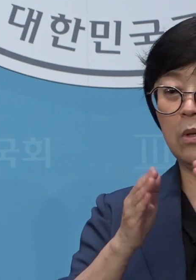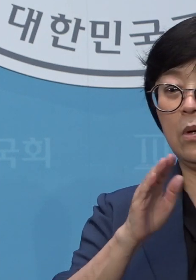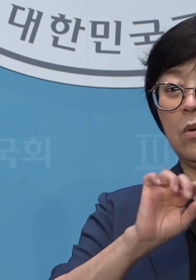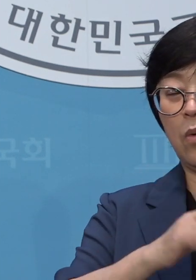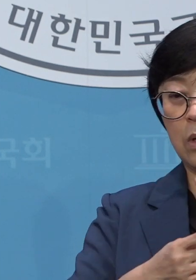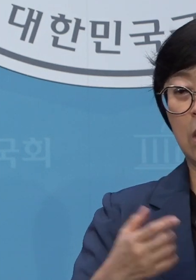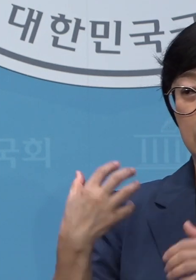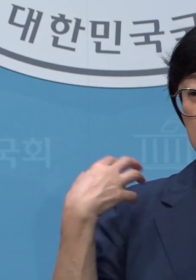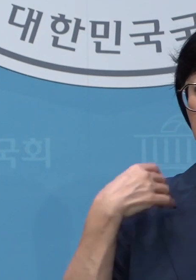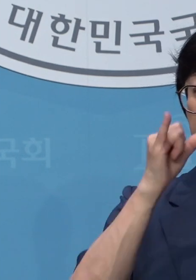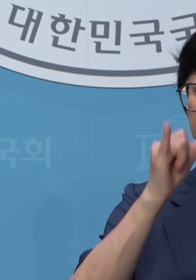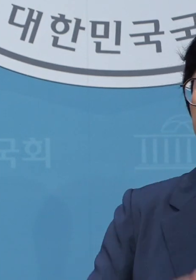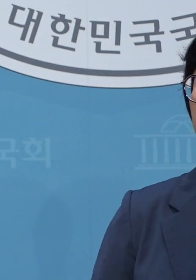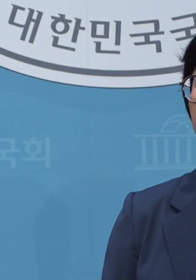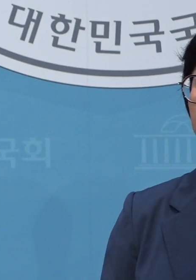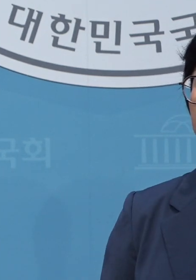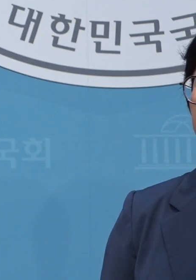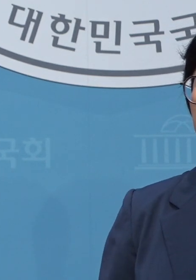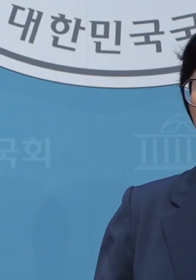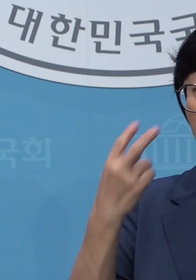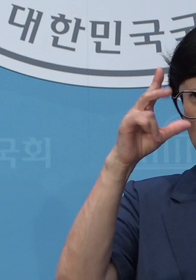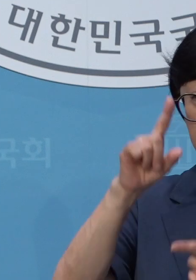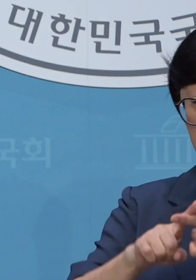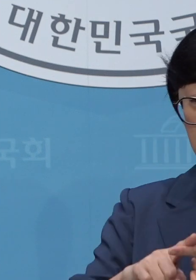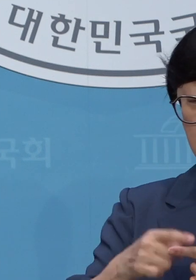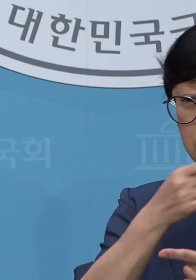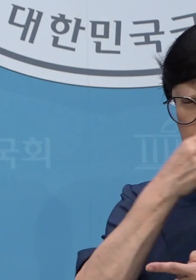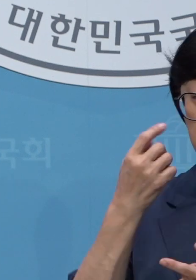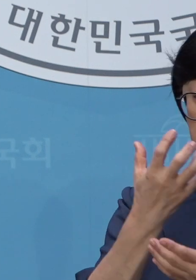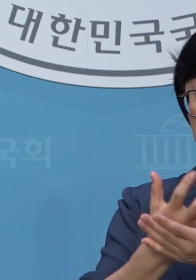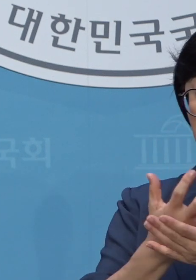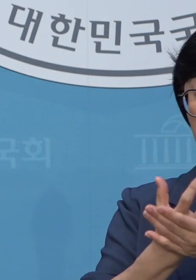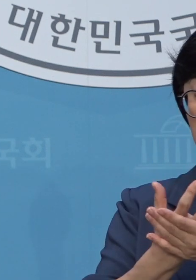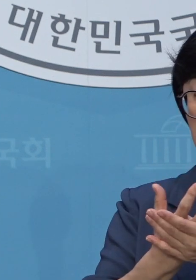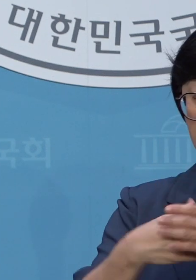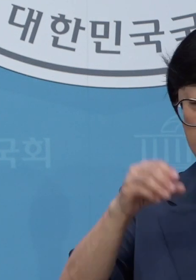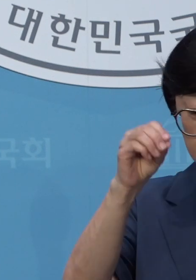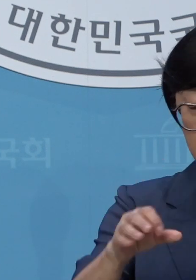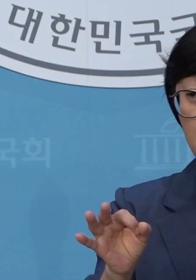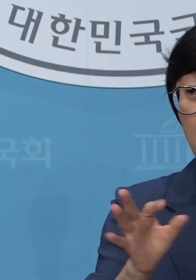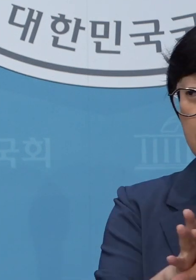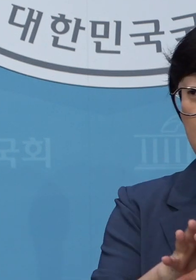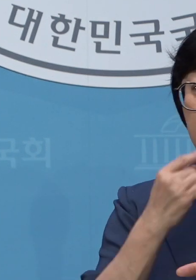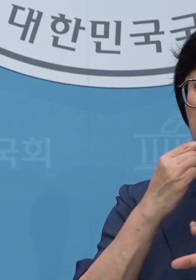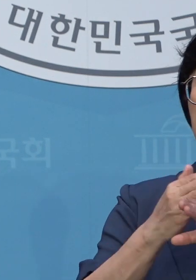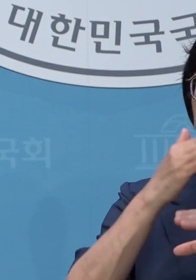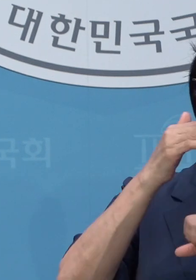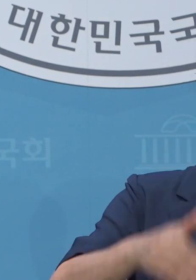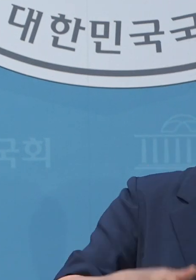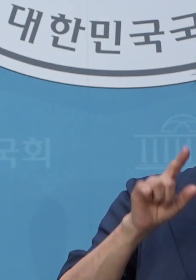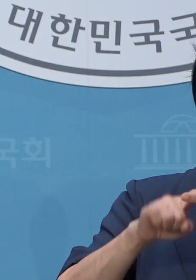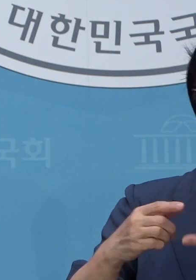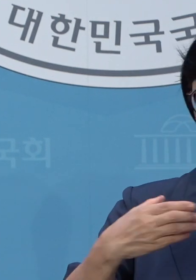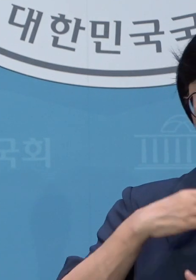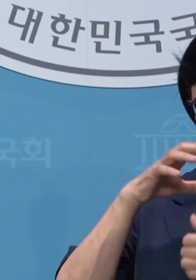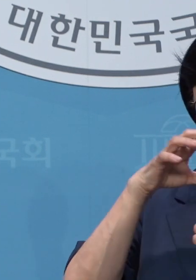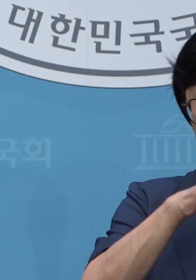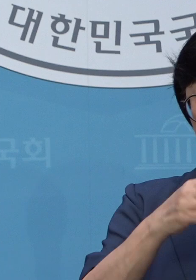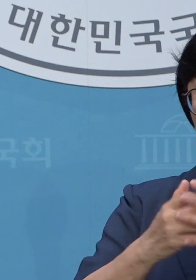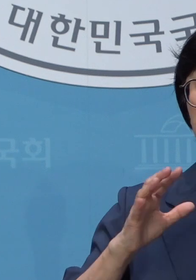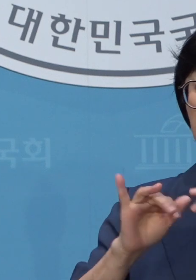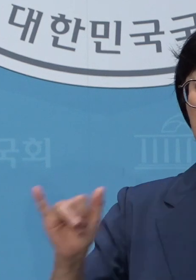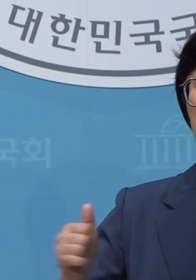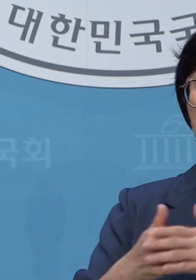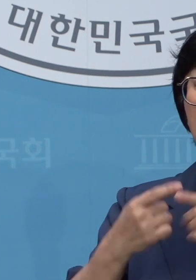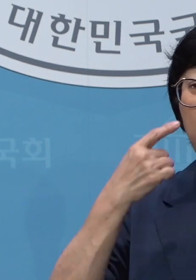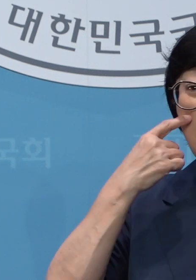공개할 의무를 갖습니다. 검찰이 증빙 자료를 폐기한 것은 민주주의에 대한 위협이자 국민에